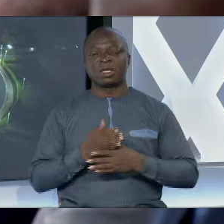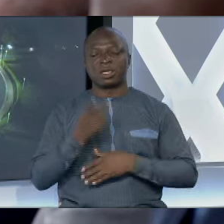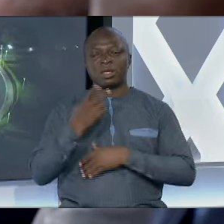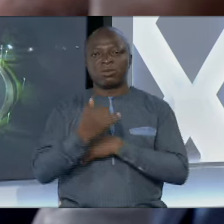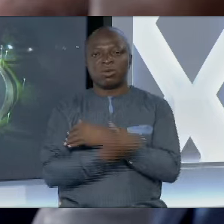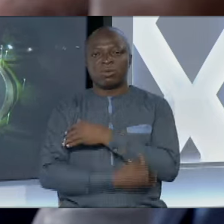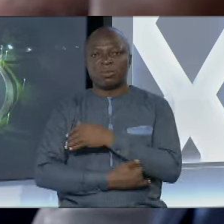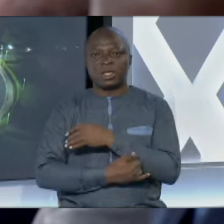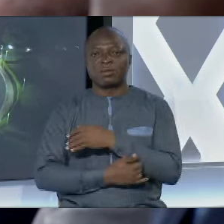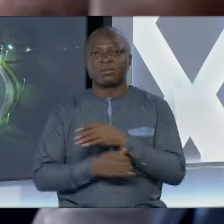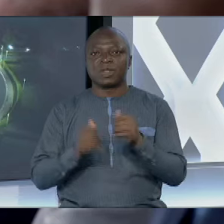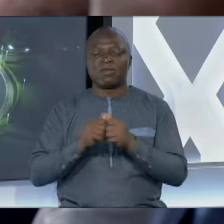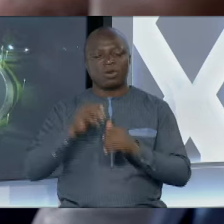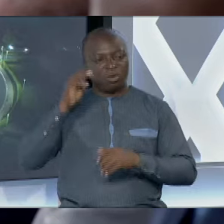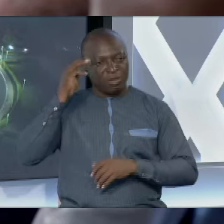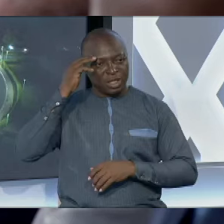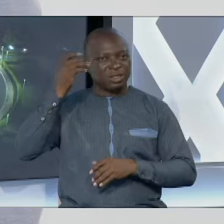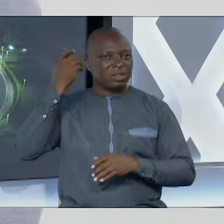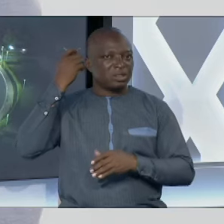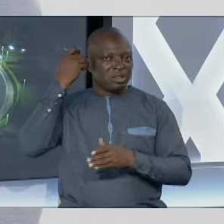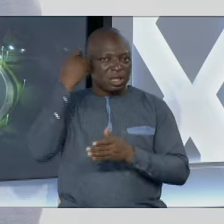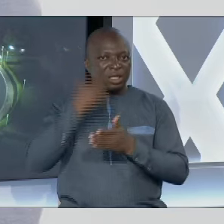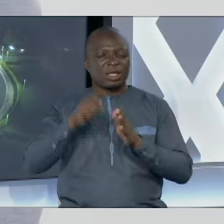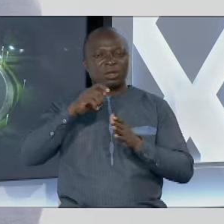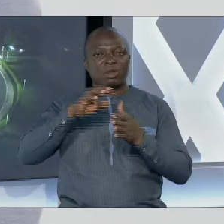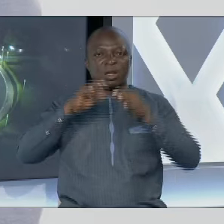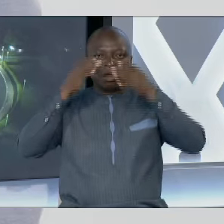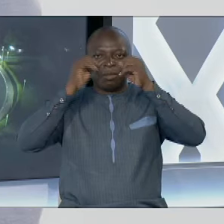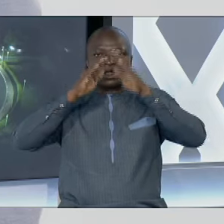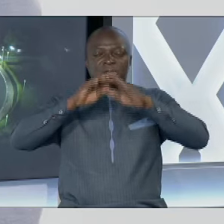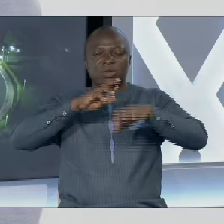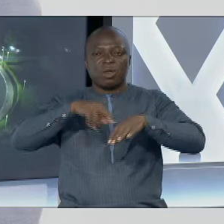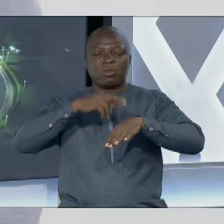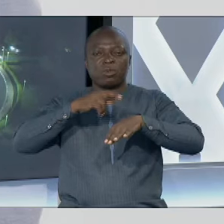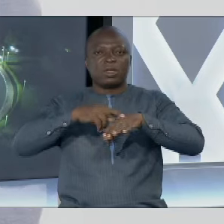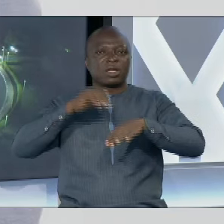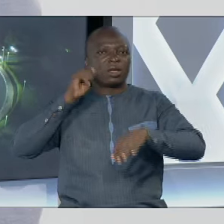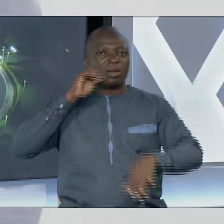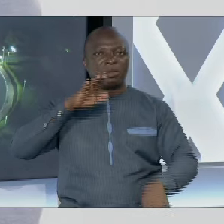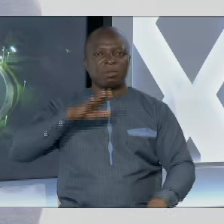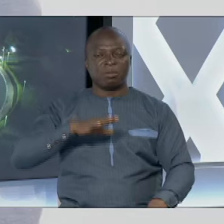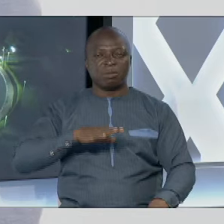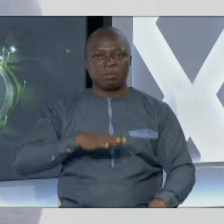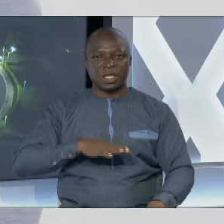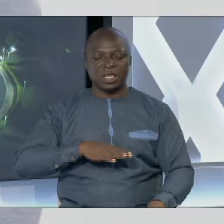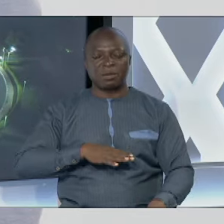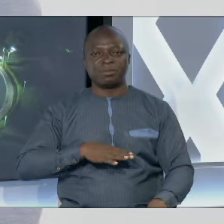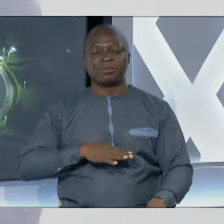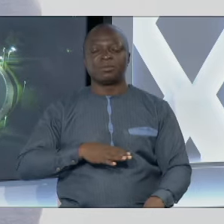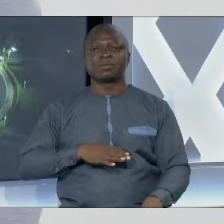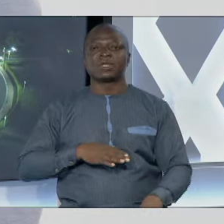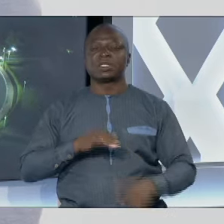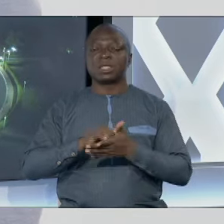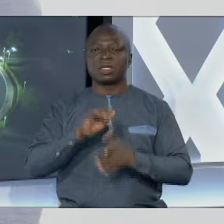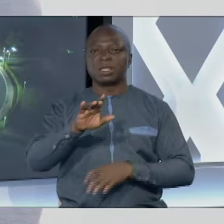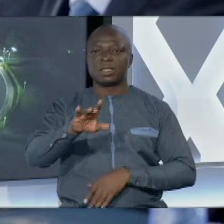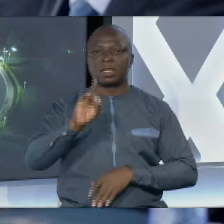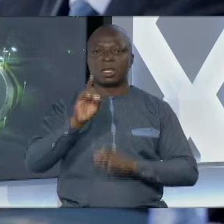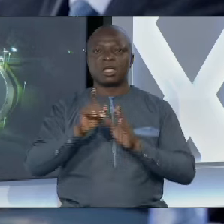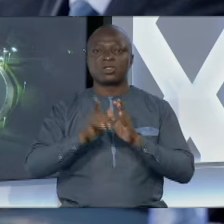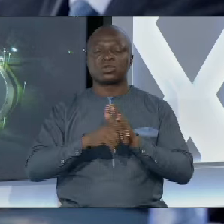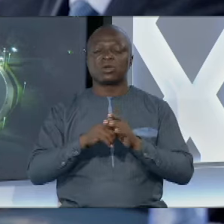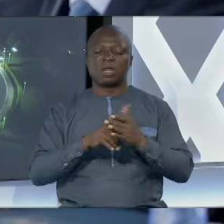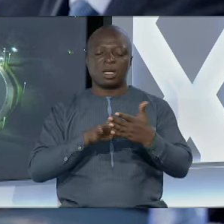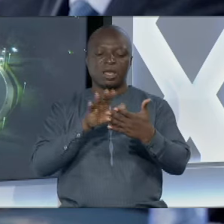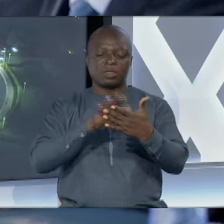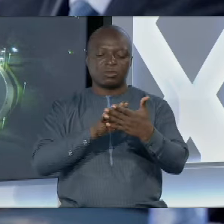pays. Avec le ministre secrétaire général de la présidence de la République, Sandra Ablamba Johnson, la délégation a